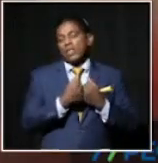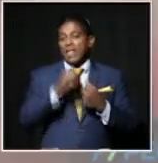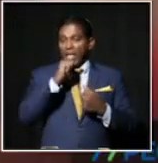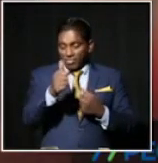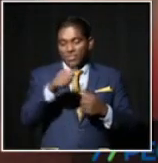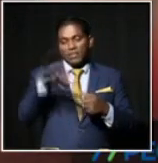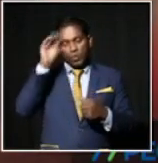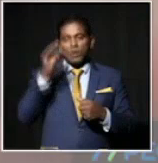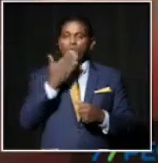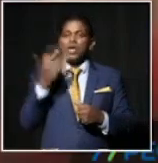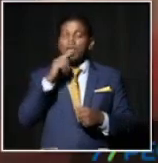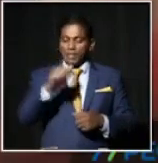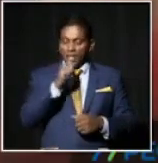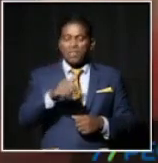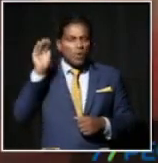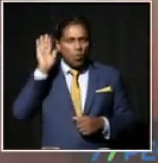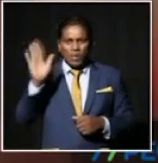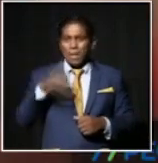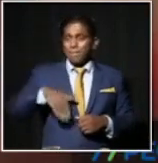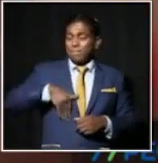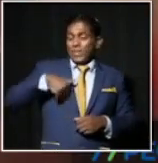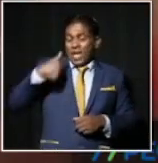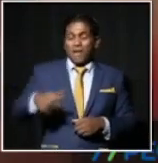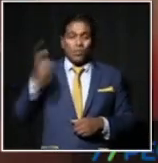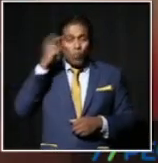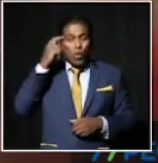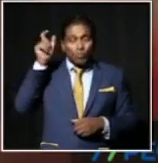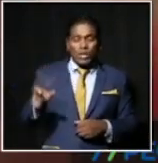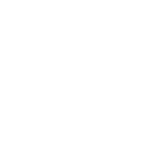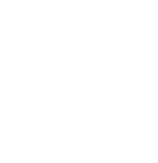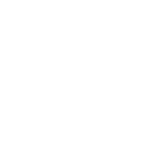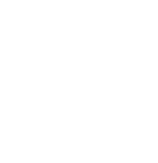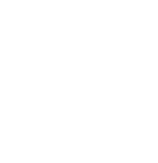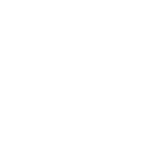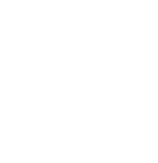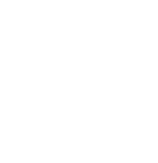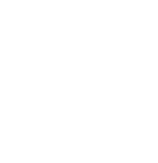කරගන්නට. අපිට දැනගන්න ඕන මේ මහමලකරුවන් මේ ආණ්ඩුවේ ඉන්නවද නැද්ද කියන කාරණාව.